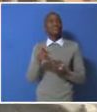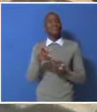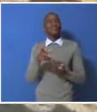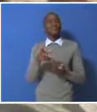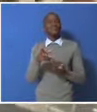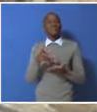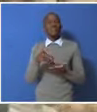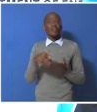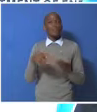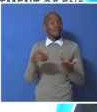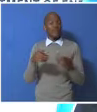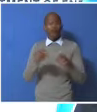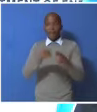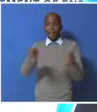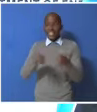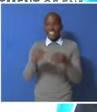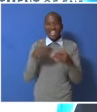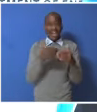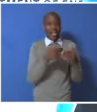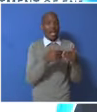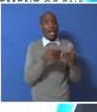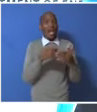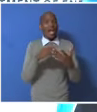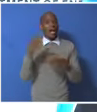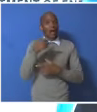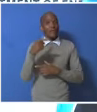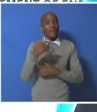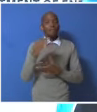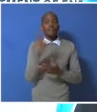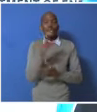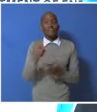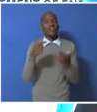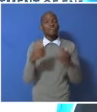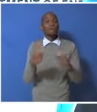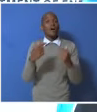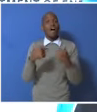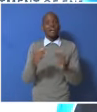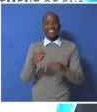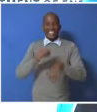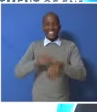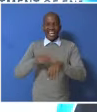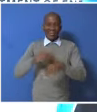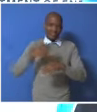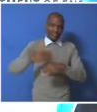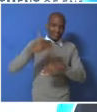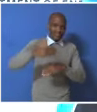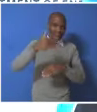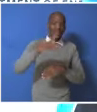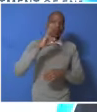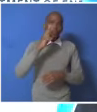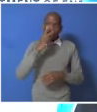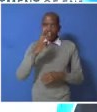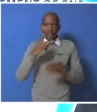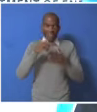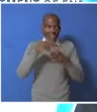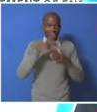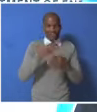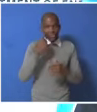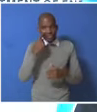gaufi ke mo rekebeng ka sekgowa ba go bitsa ba re pilot project ke lone e te goreng tebe re lebelela ka lone re etela